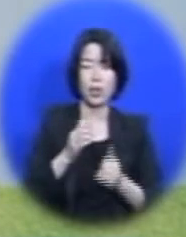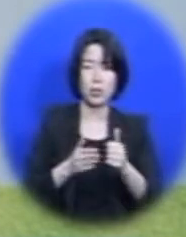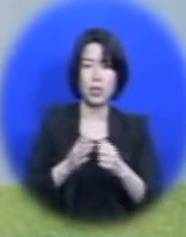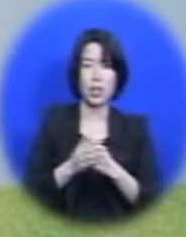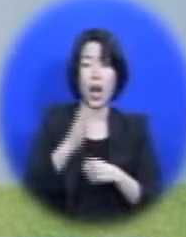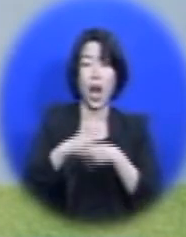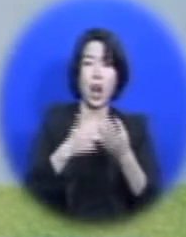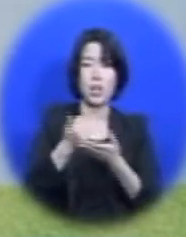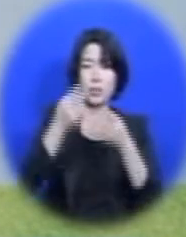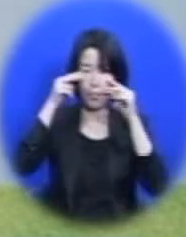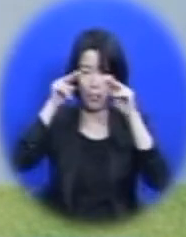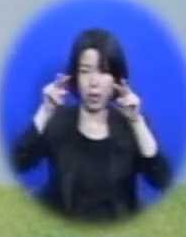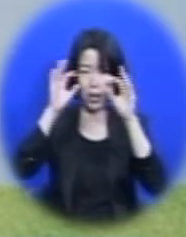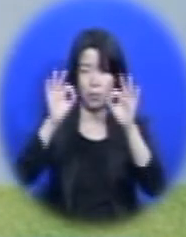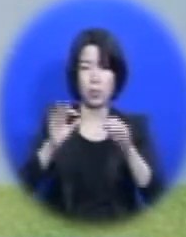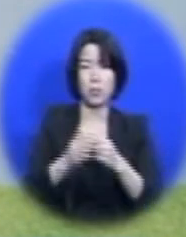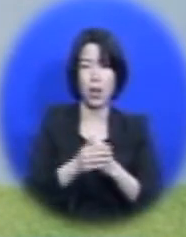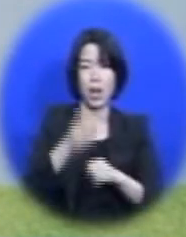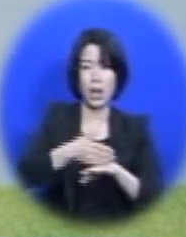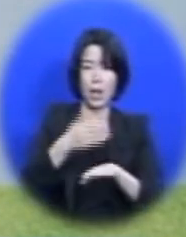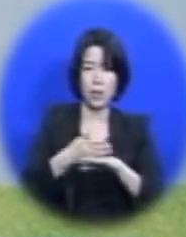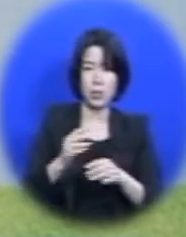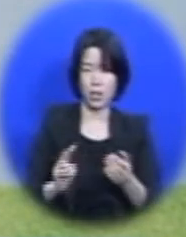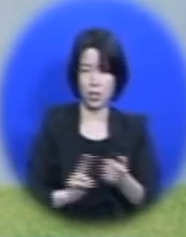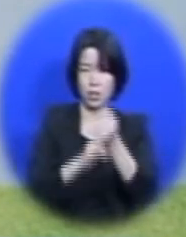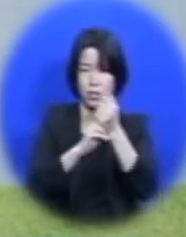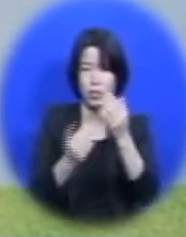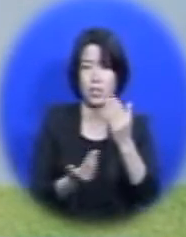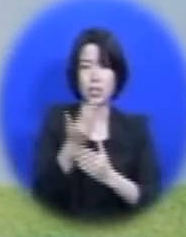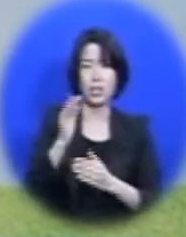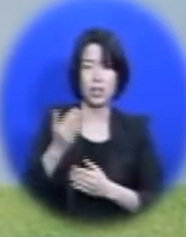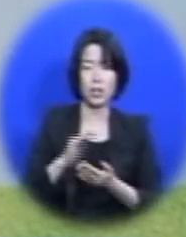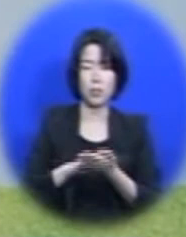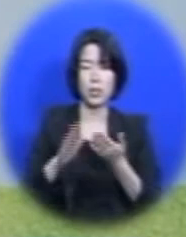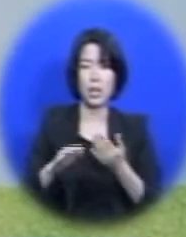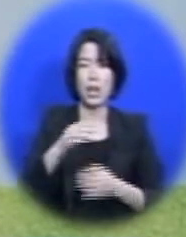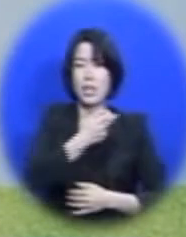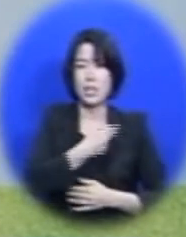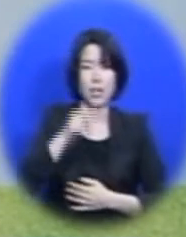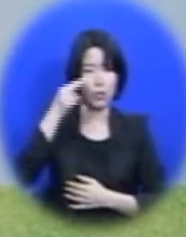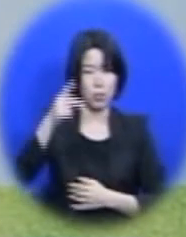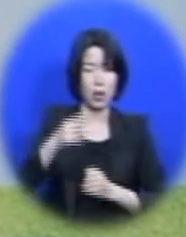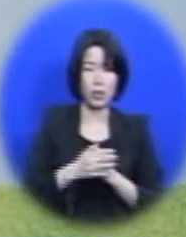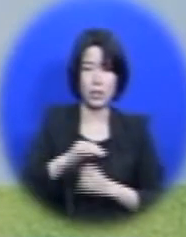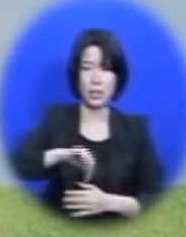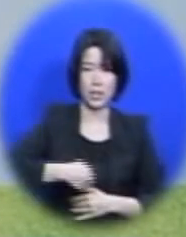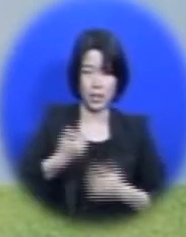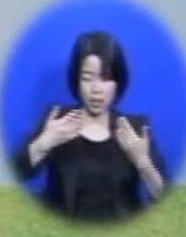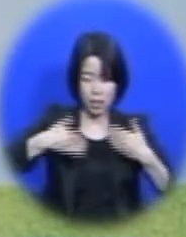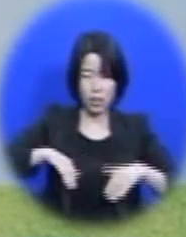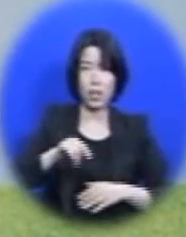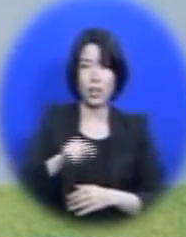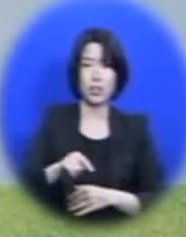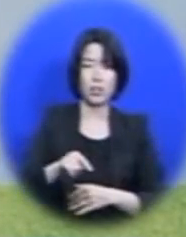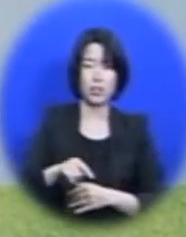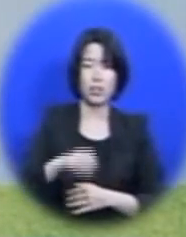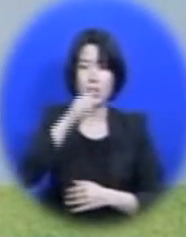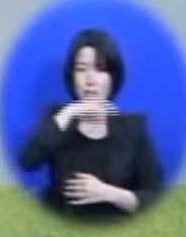하나님을 바라보면 감사의 기적이 일어납니다. 사도 바울은 자기의 연약한 것을